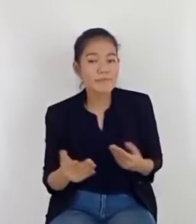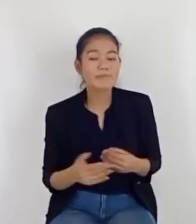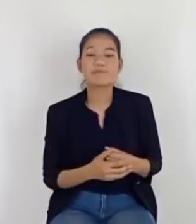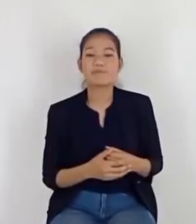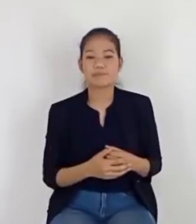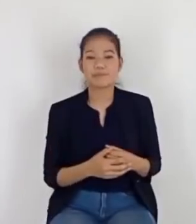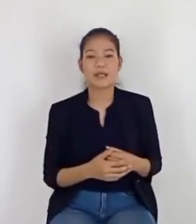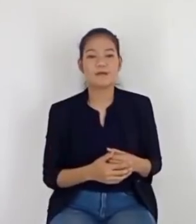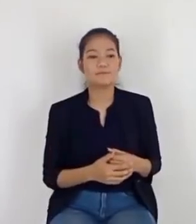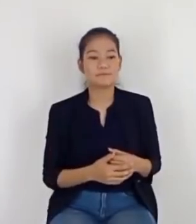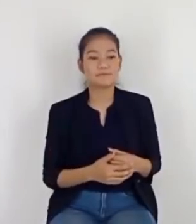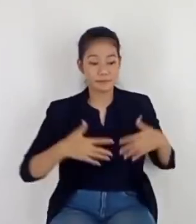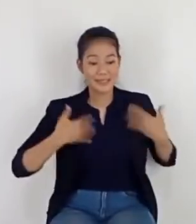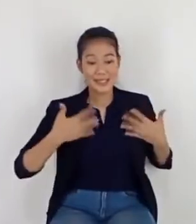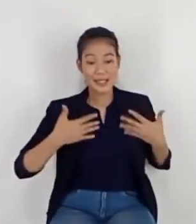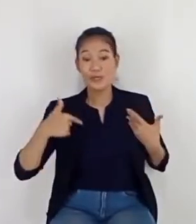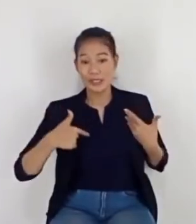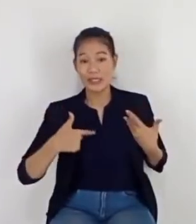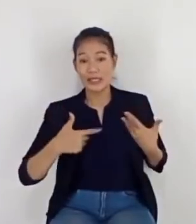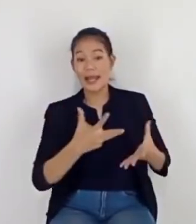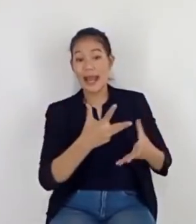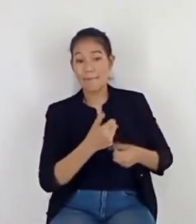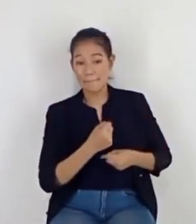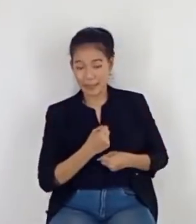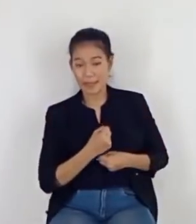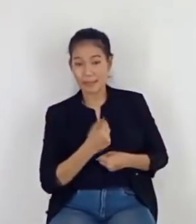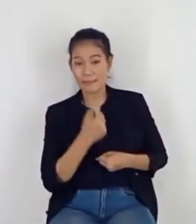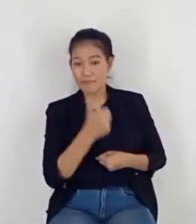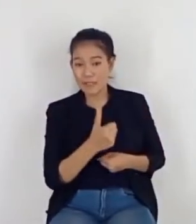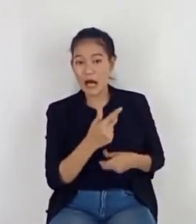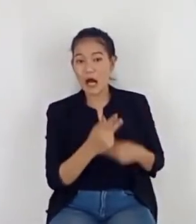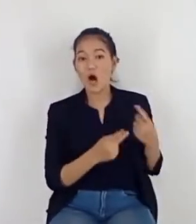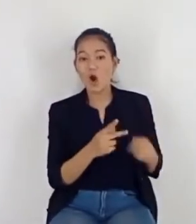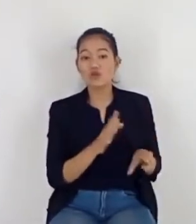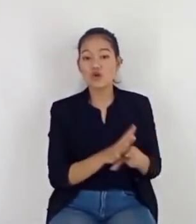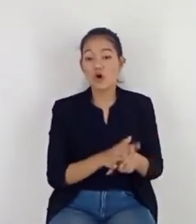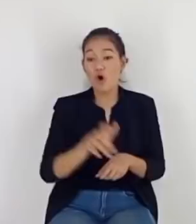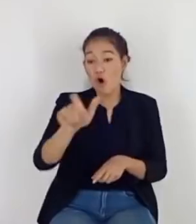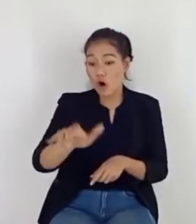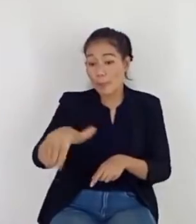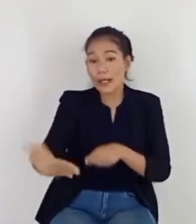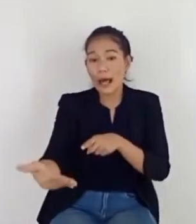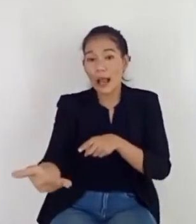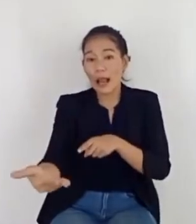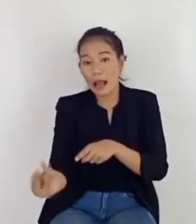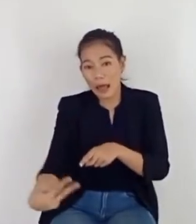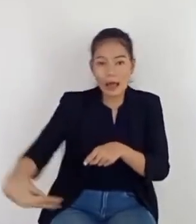Apakah penghiburan itu baru kita dapatkan kalau misalnya orang meninggal hidup lagi?